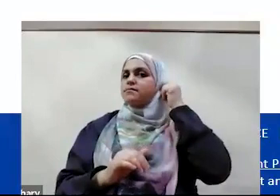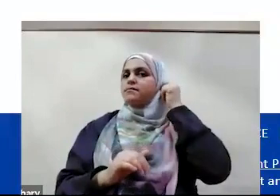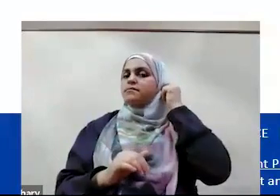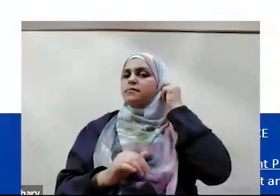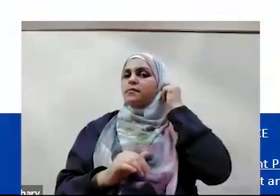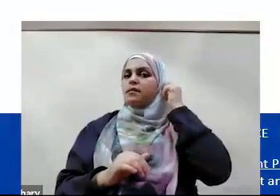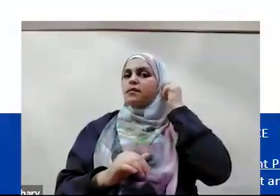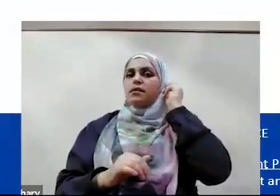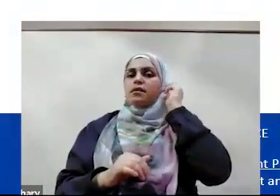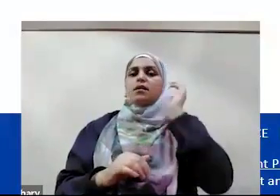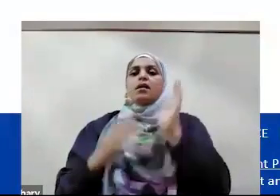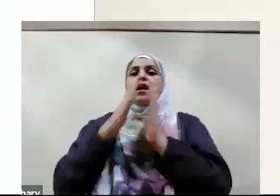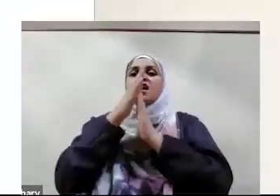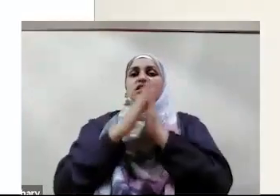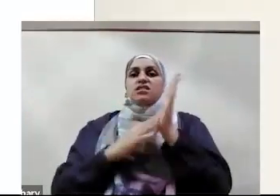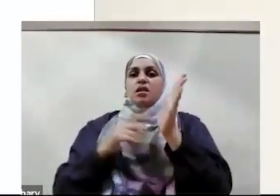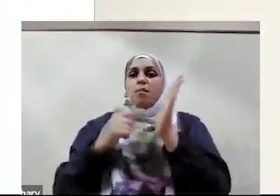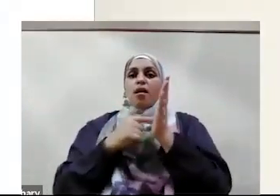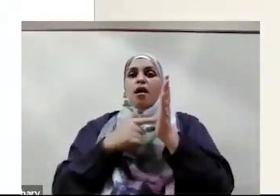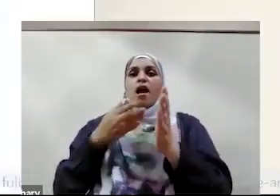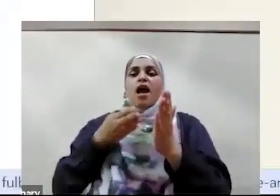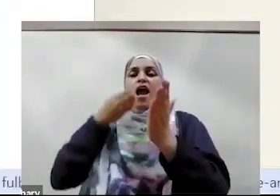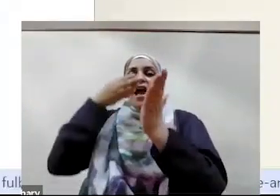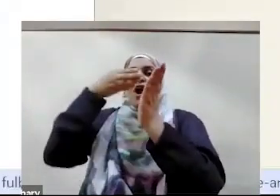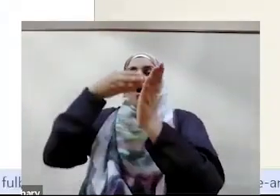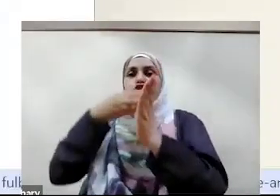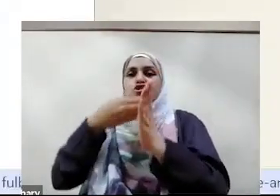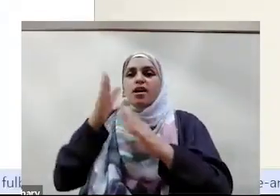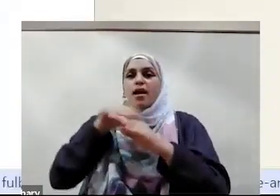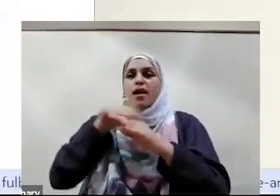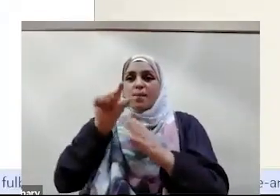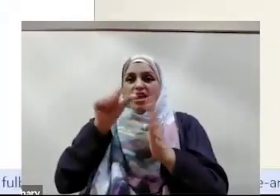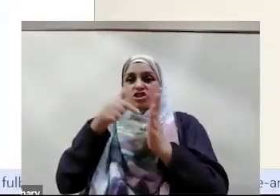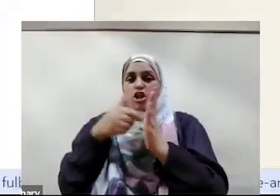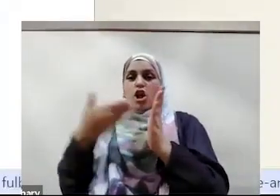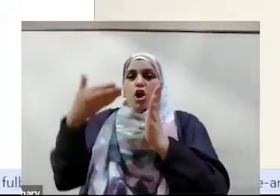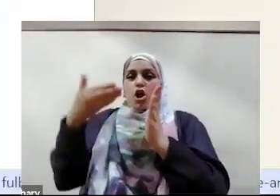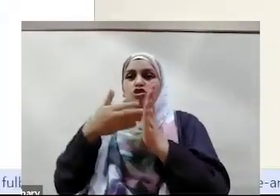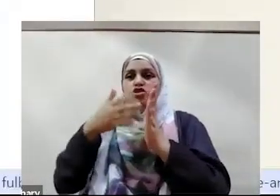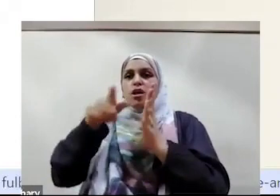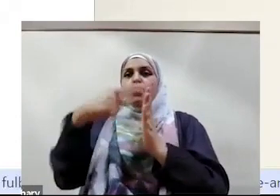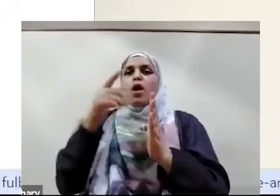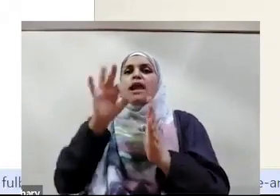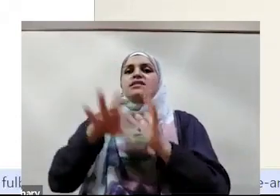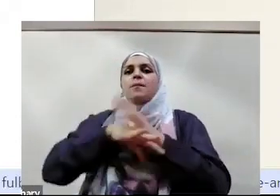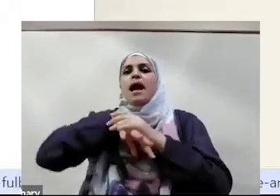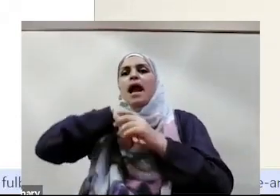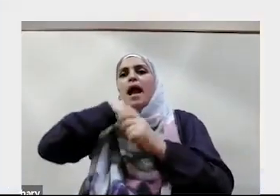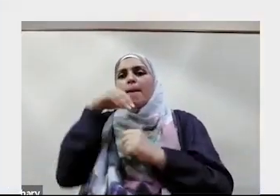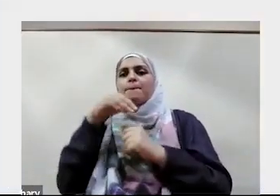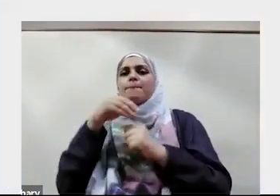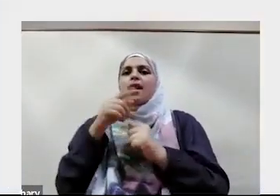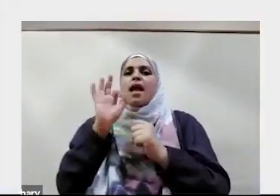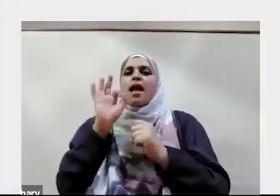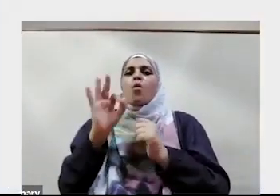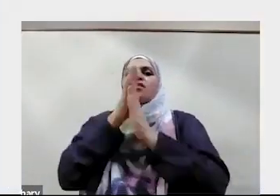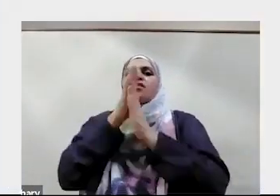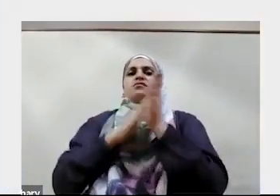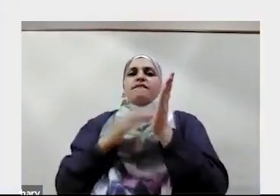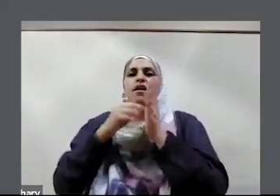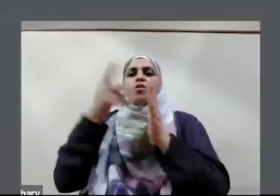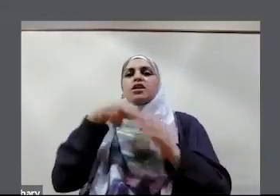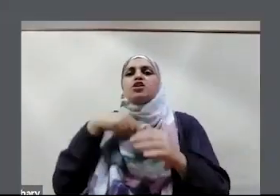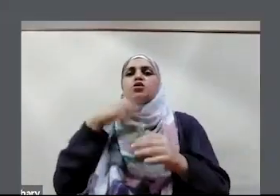الابليكيشن هيدخلكوا على بتعملوا اكاونت الاول، وعايزه اوريكوا كمان ارشادات التقديم.